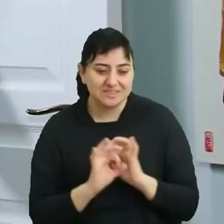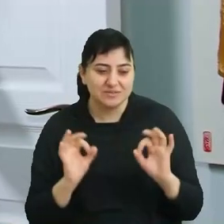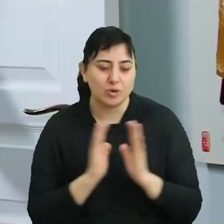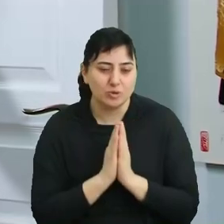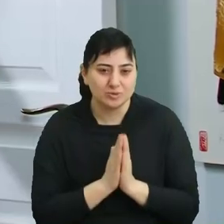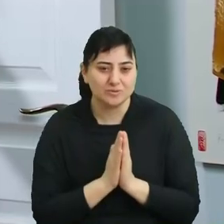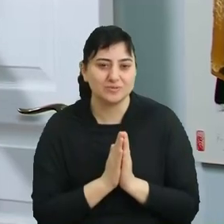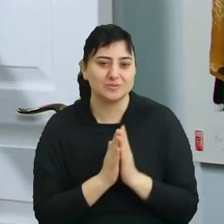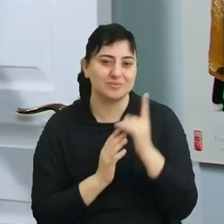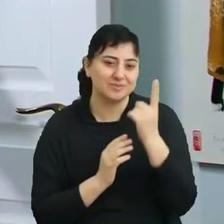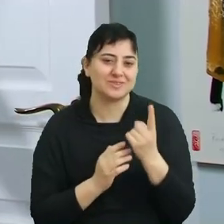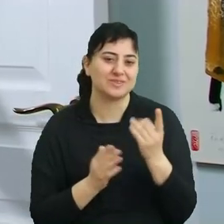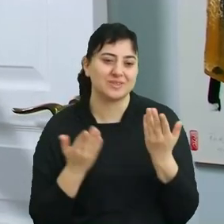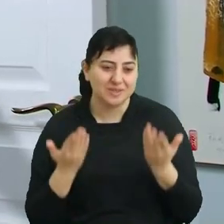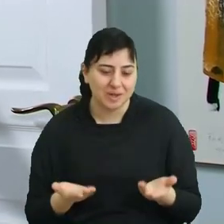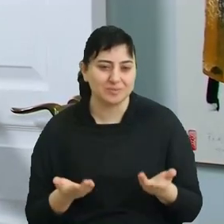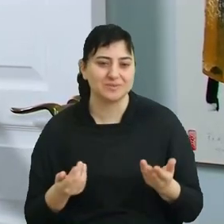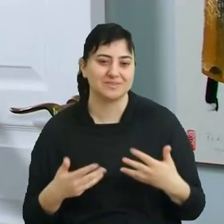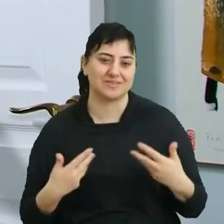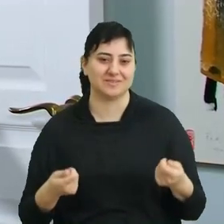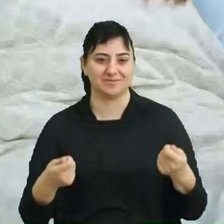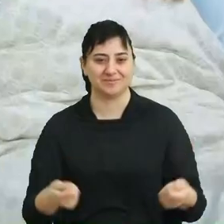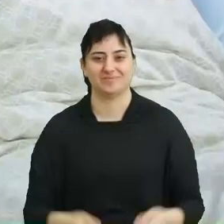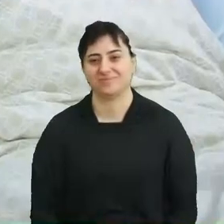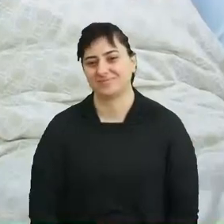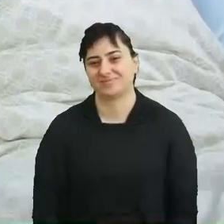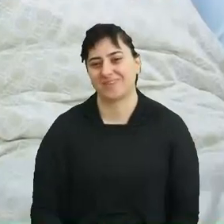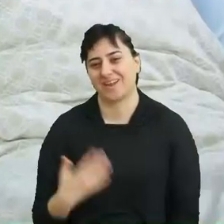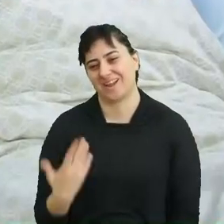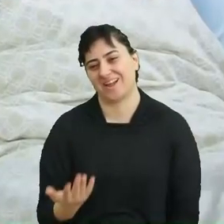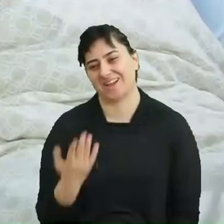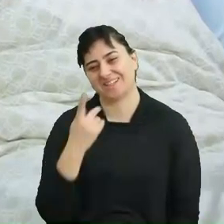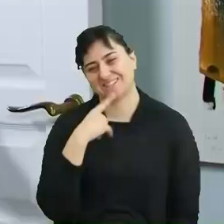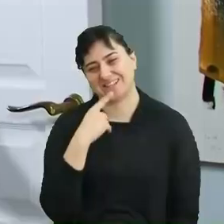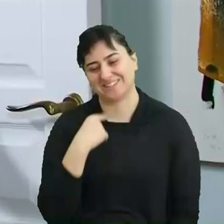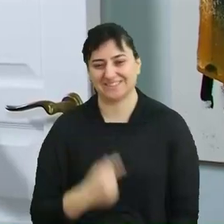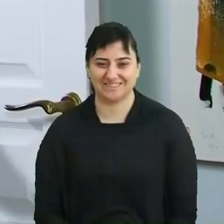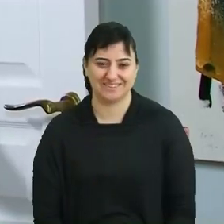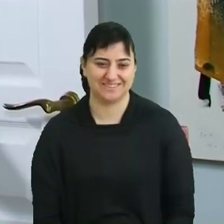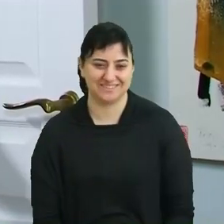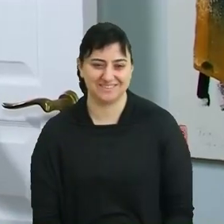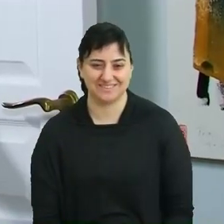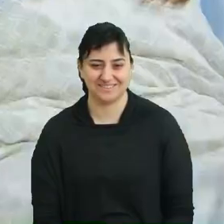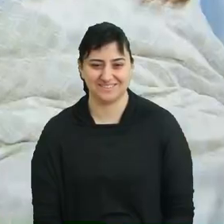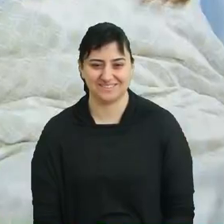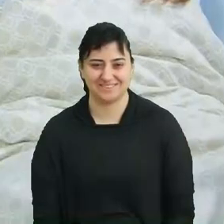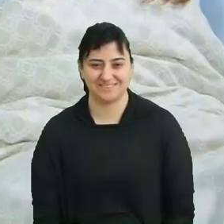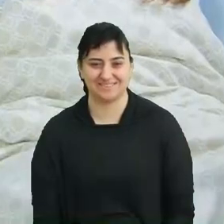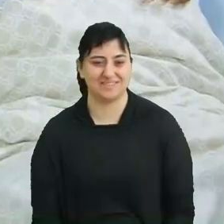rahatsızlık için küçük bir özür olarak kabul ederseniz çok sevinirim. Ay ne kadar şeker değil mi